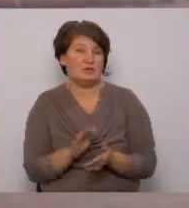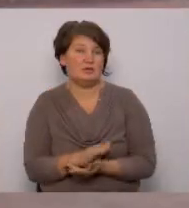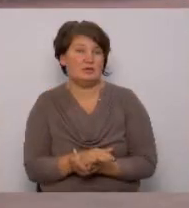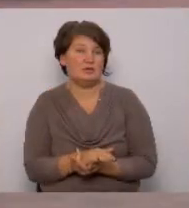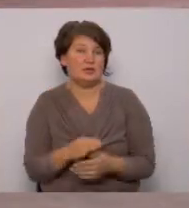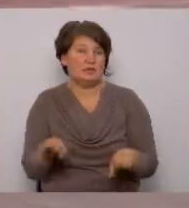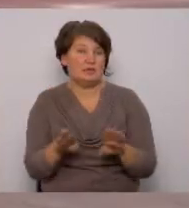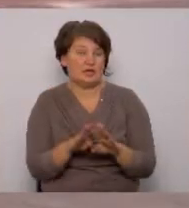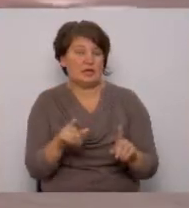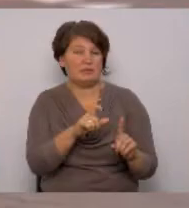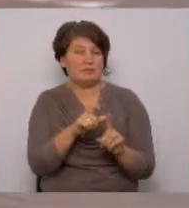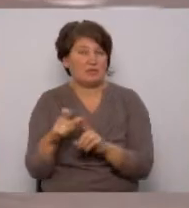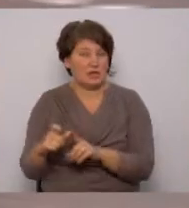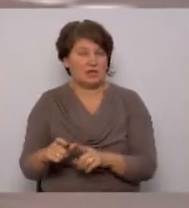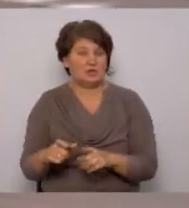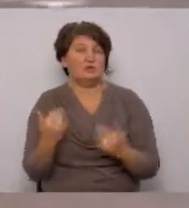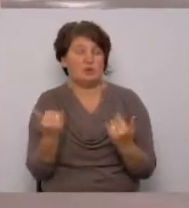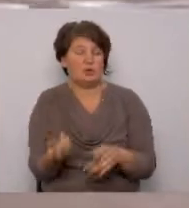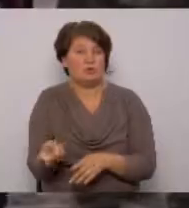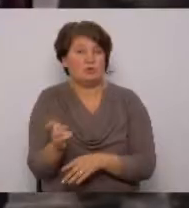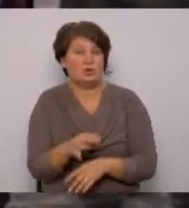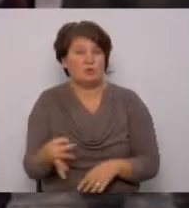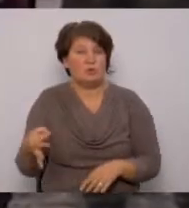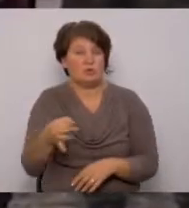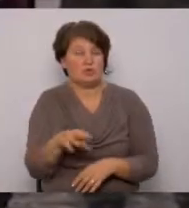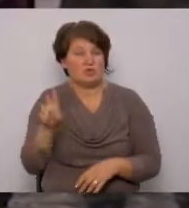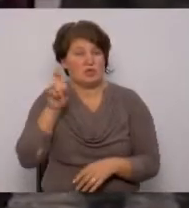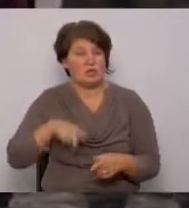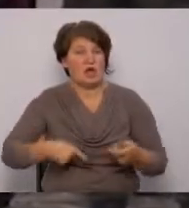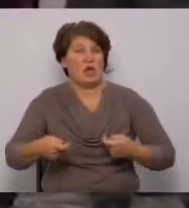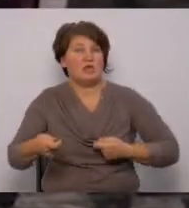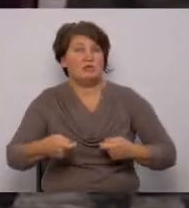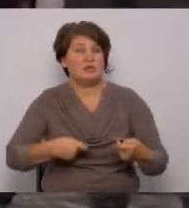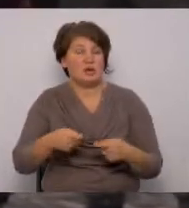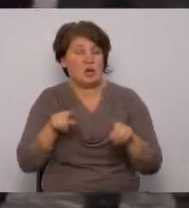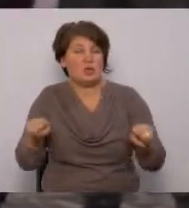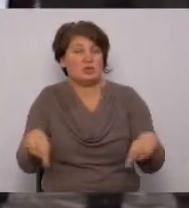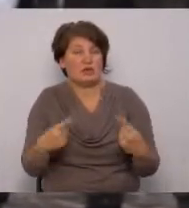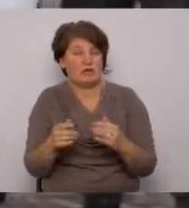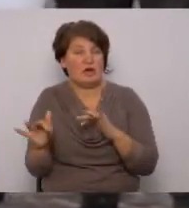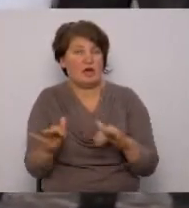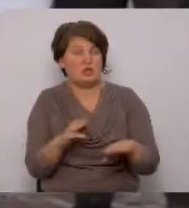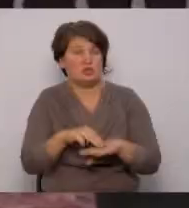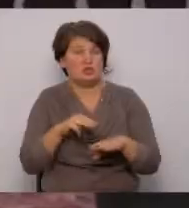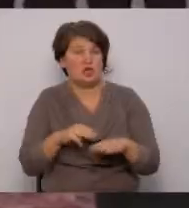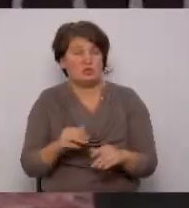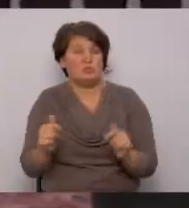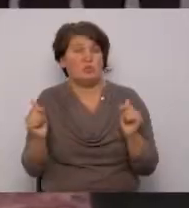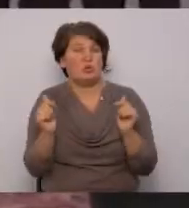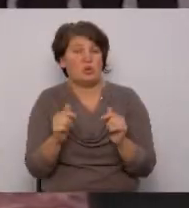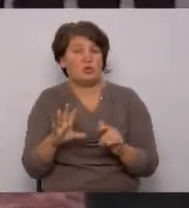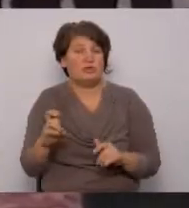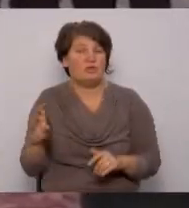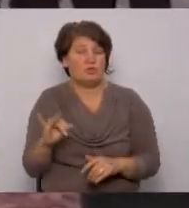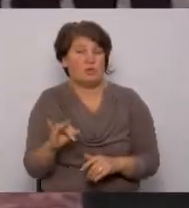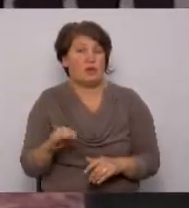Із такими закликами мітингарі сьогодні прийшли до обласних державних адміністрацій. Організував акції штаб спротиву капітуляції. Через